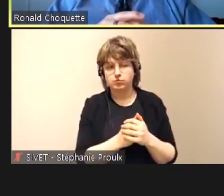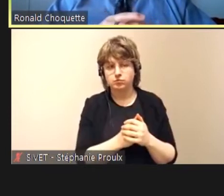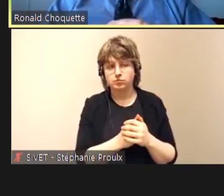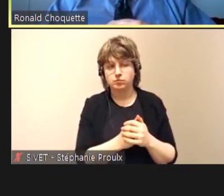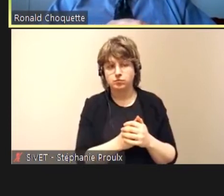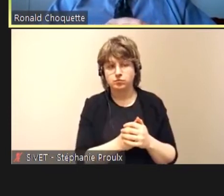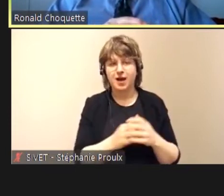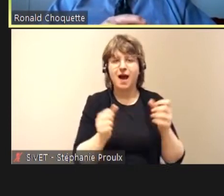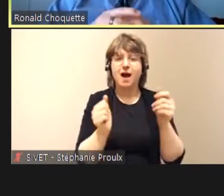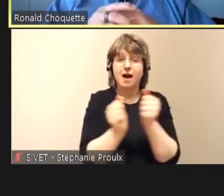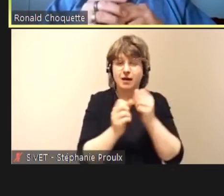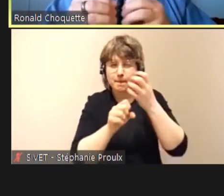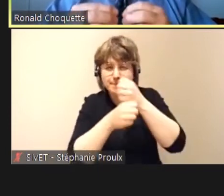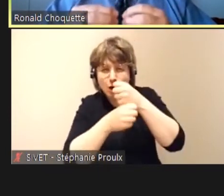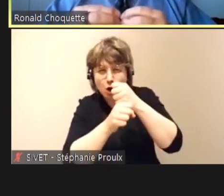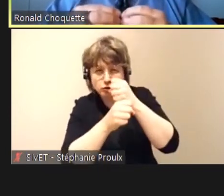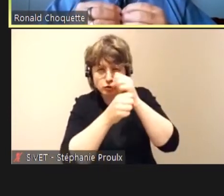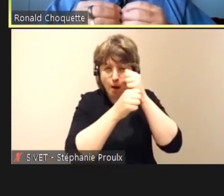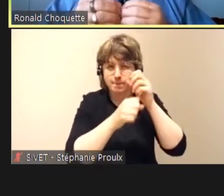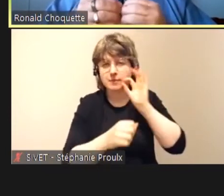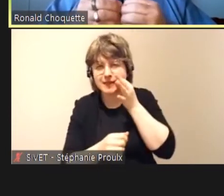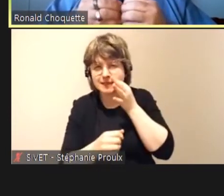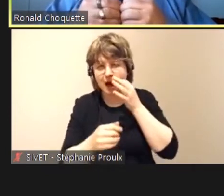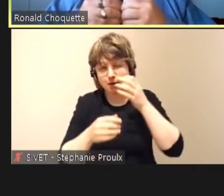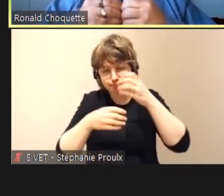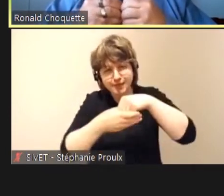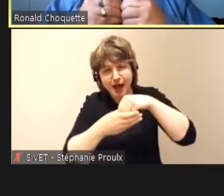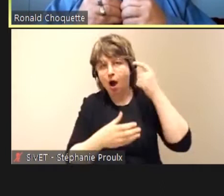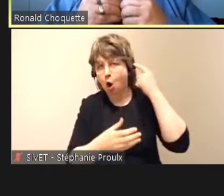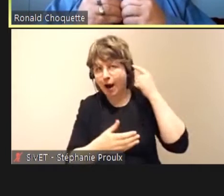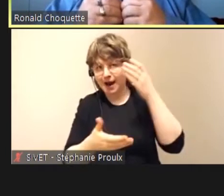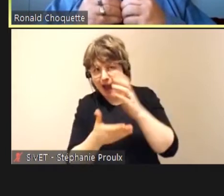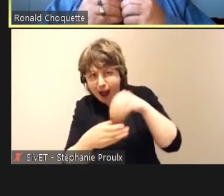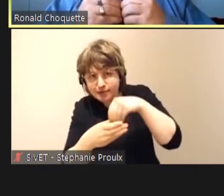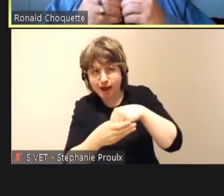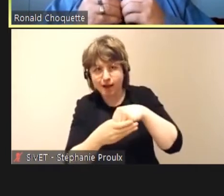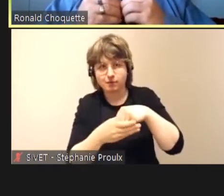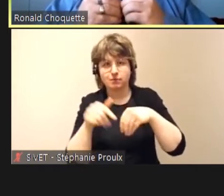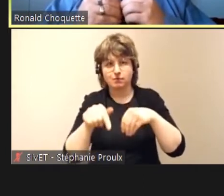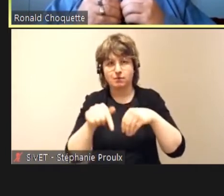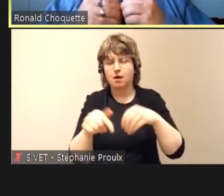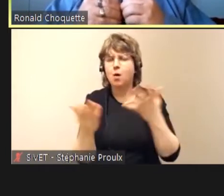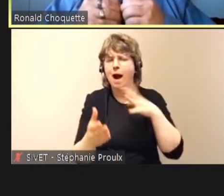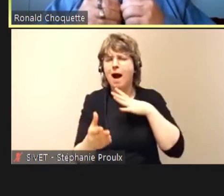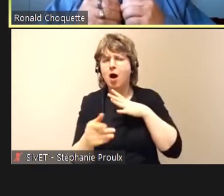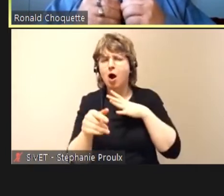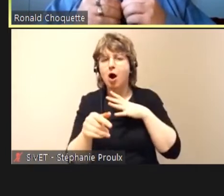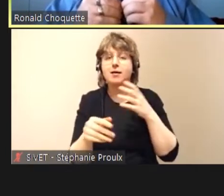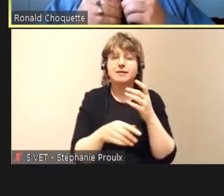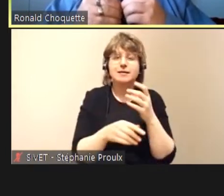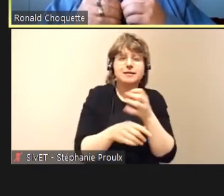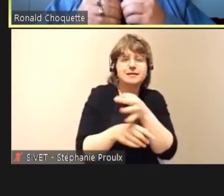un microscope électronique qui montre que dans l'oreille interne, on a ce qu'on appelle des petites